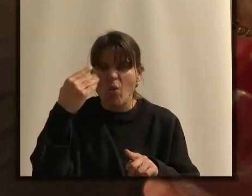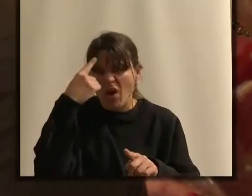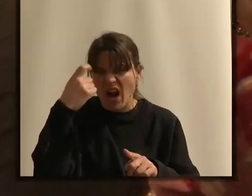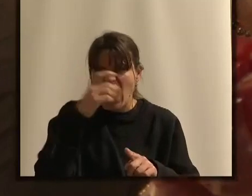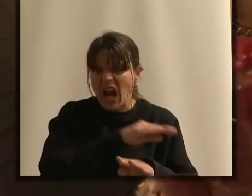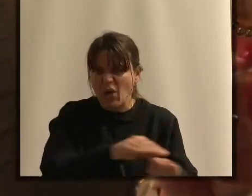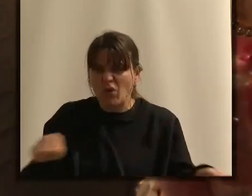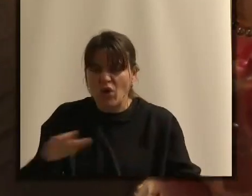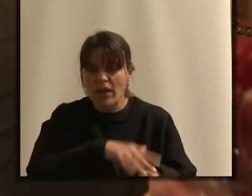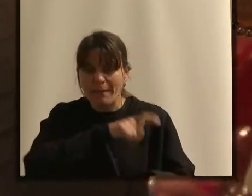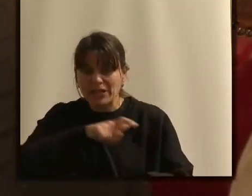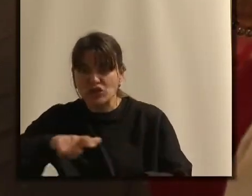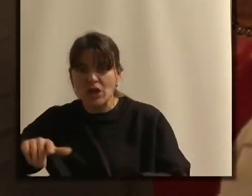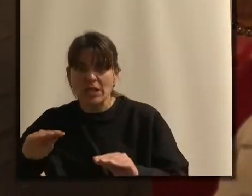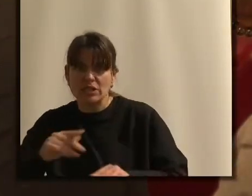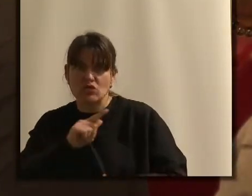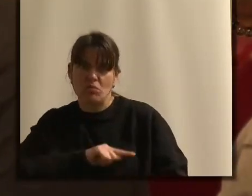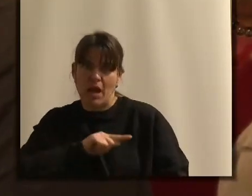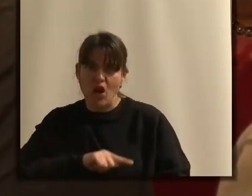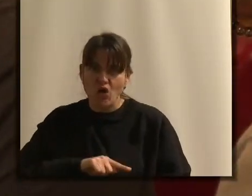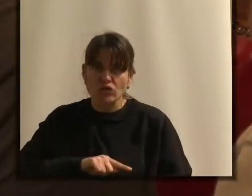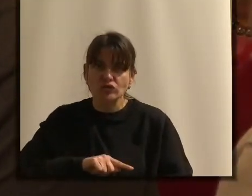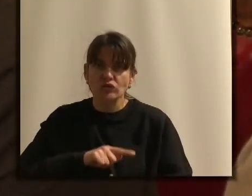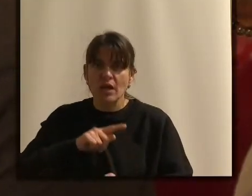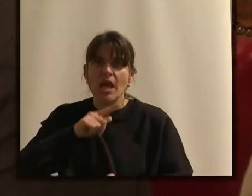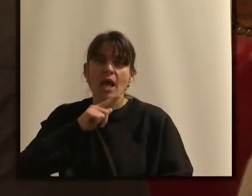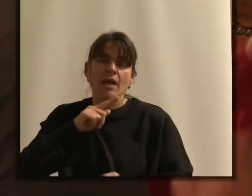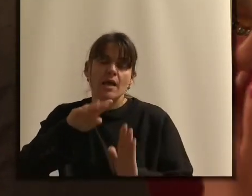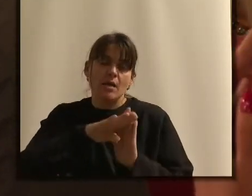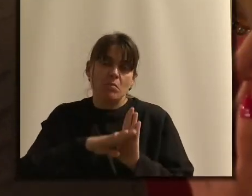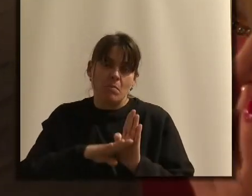van defensar els seus principis i conviccions amb la seva pròpia vida